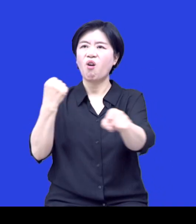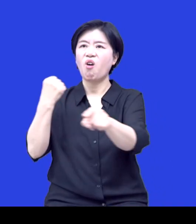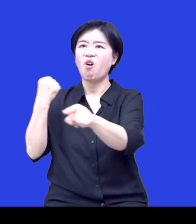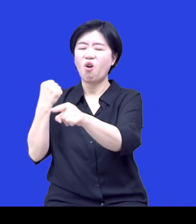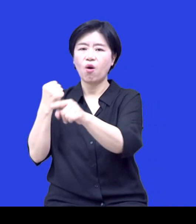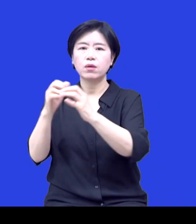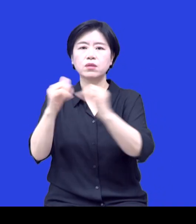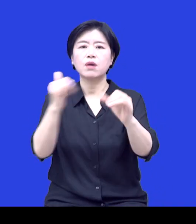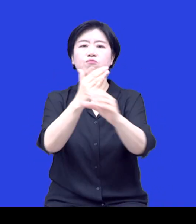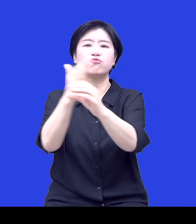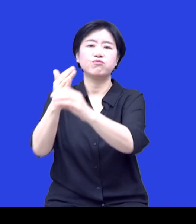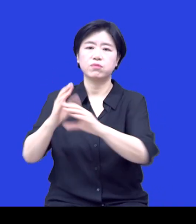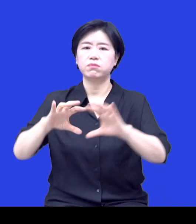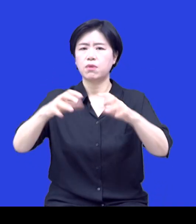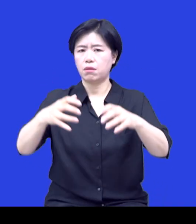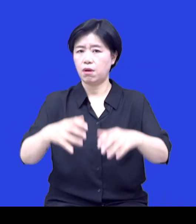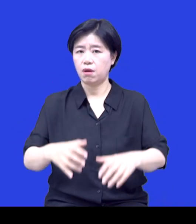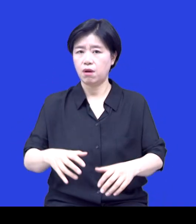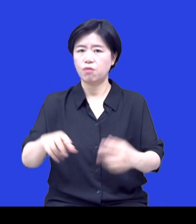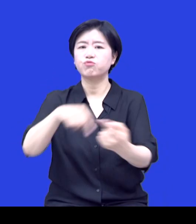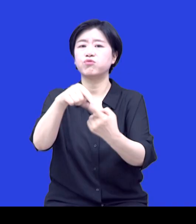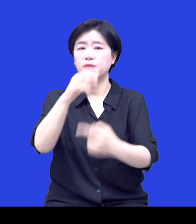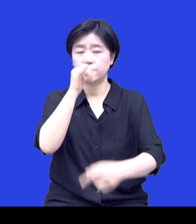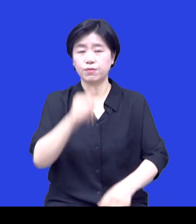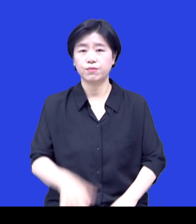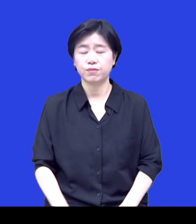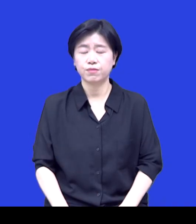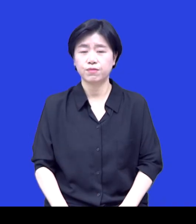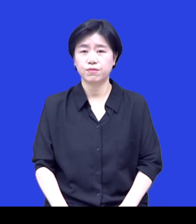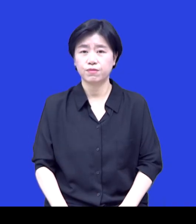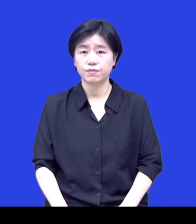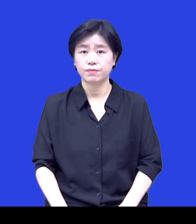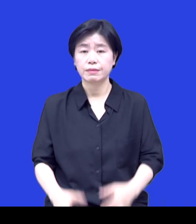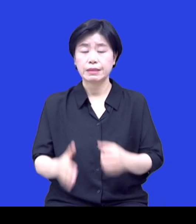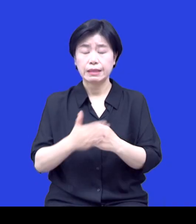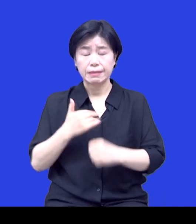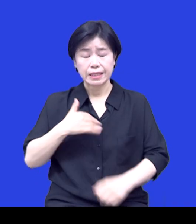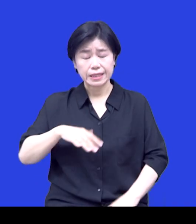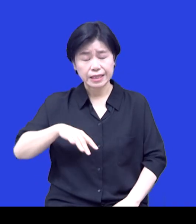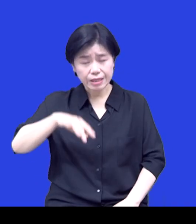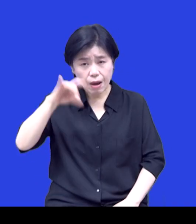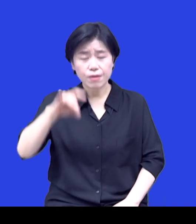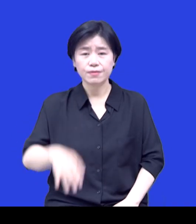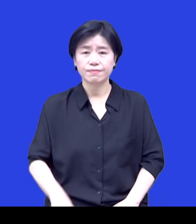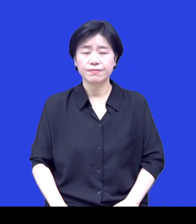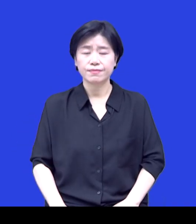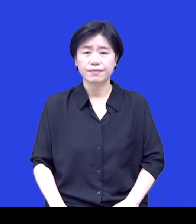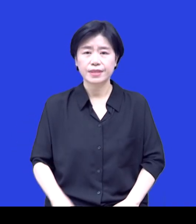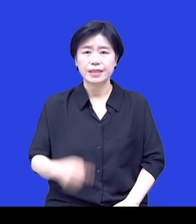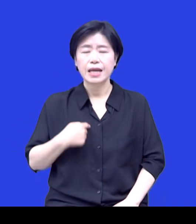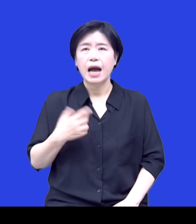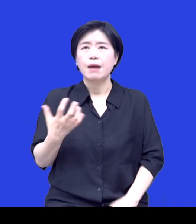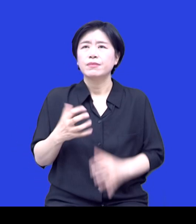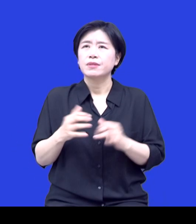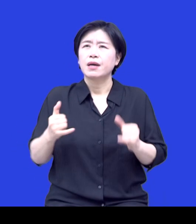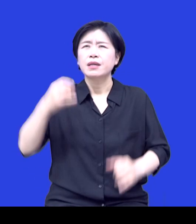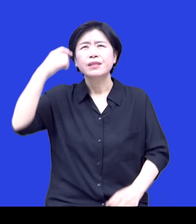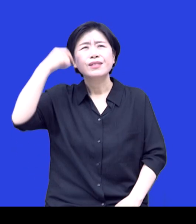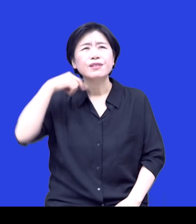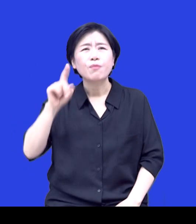하면서 제가 처음으로 성도들이 병 걸려서 우리 목사님들한테 기도해달라고 그럴 때 기분이 어떤지를 안